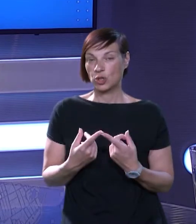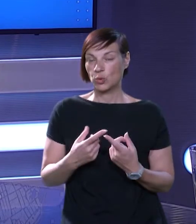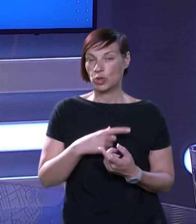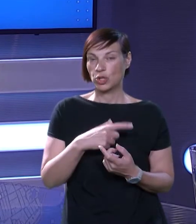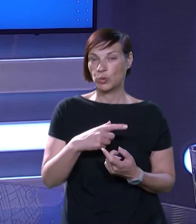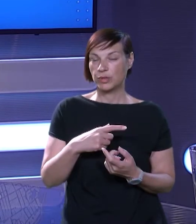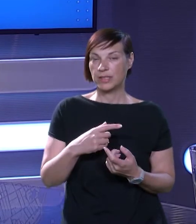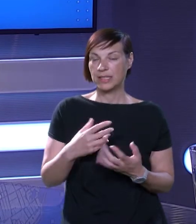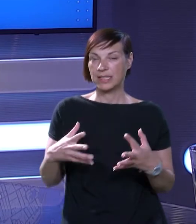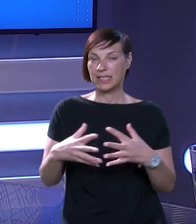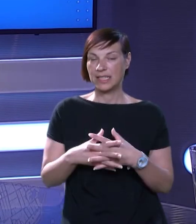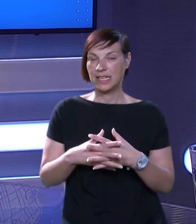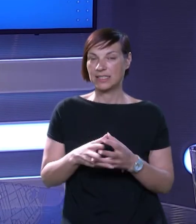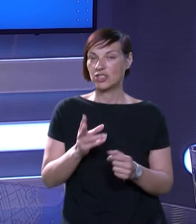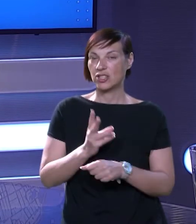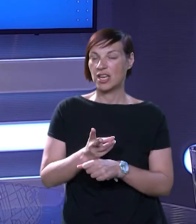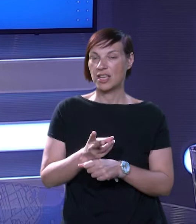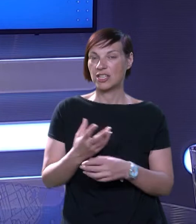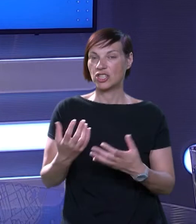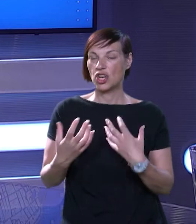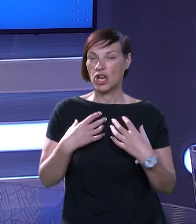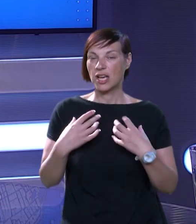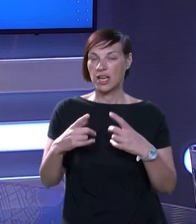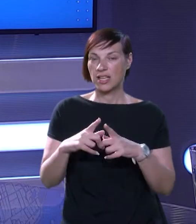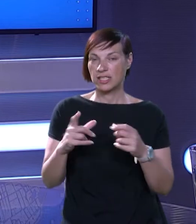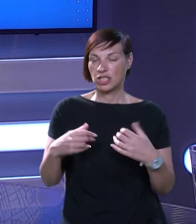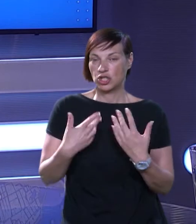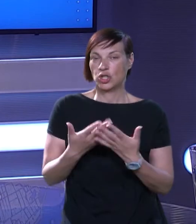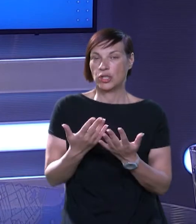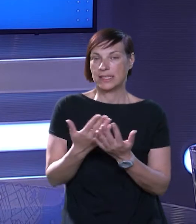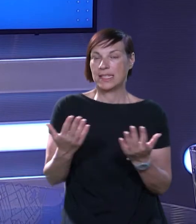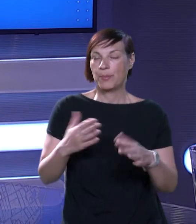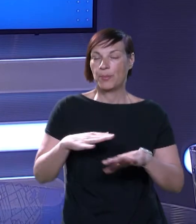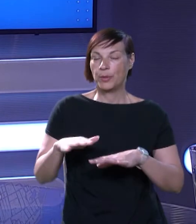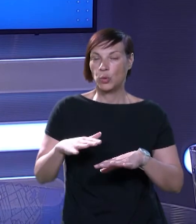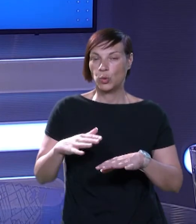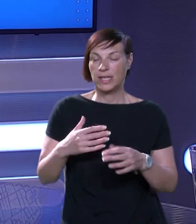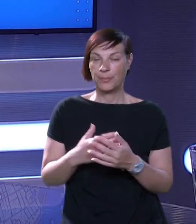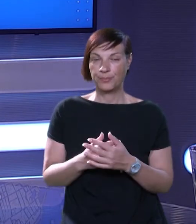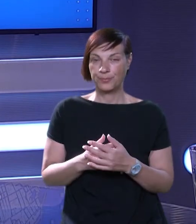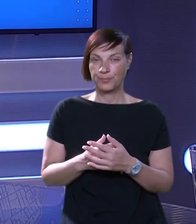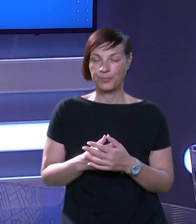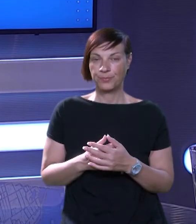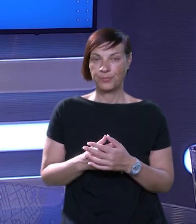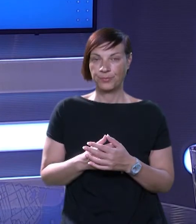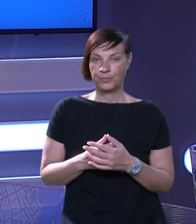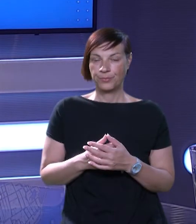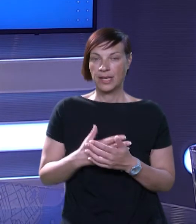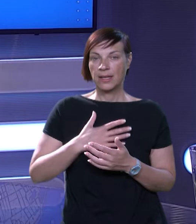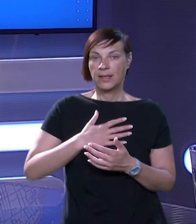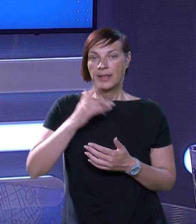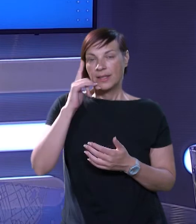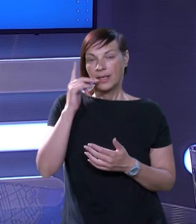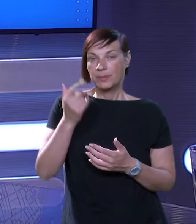ljudi. Hrvatsko narodno kazalište, znači to je za narod, za puk, za ljude. I